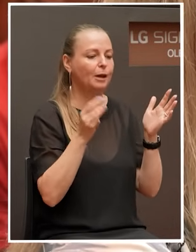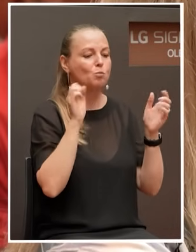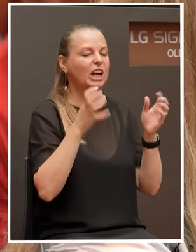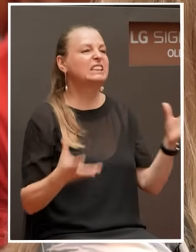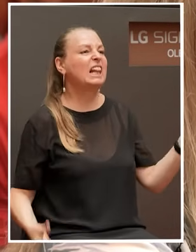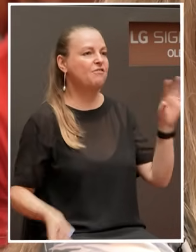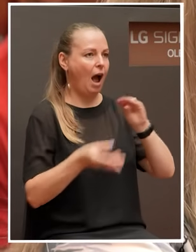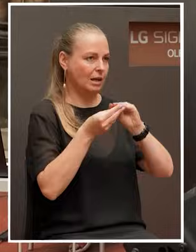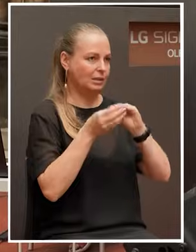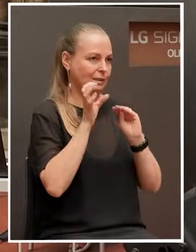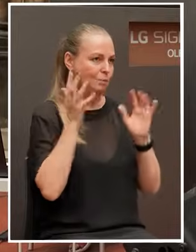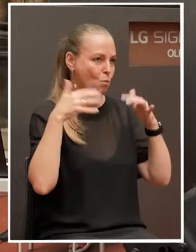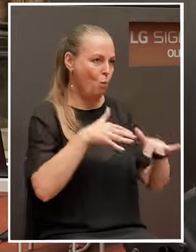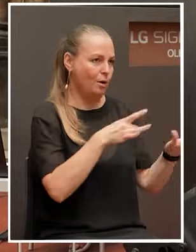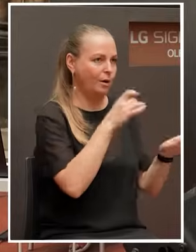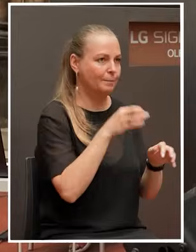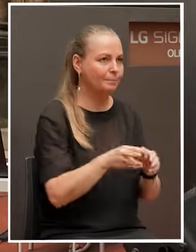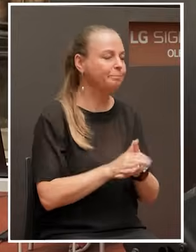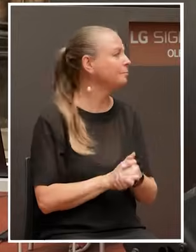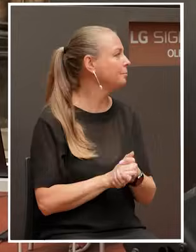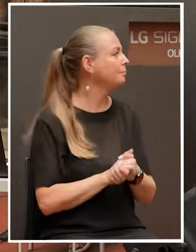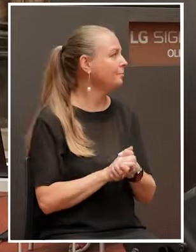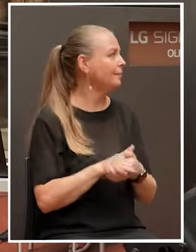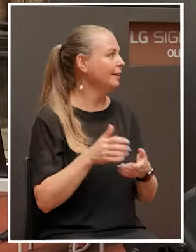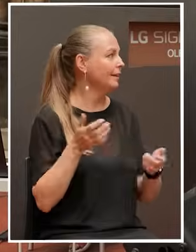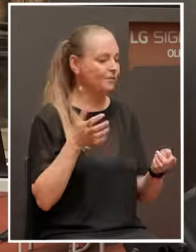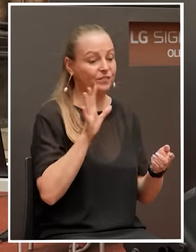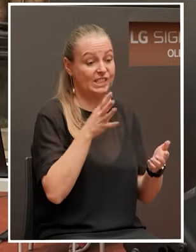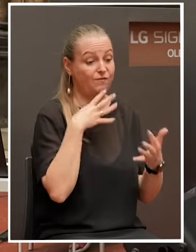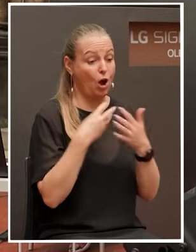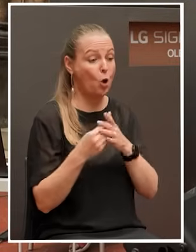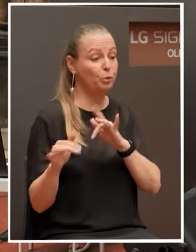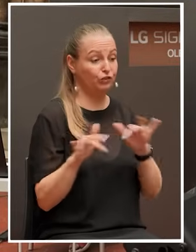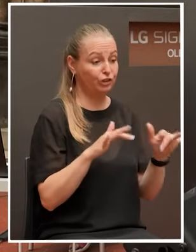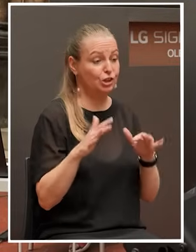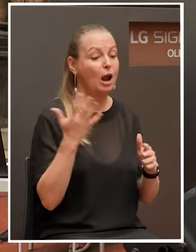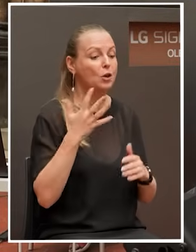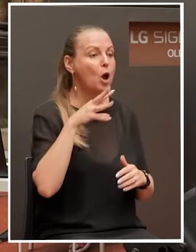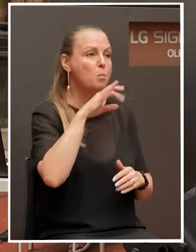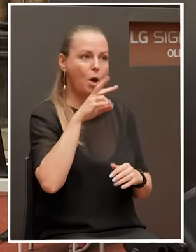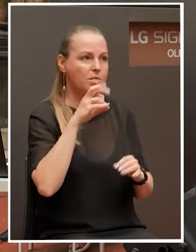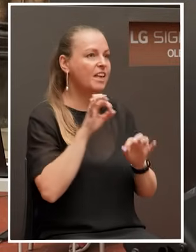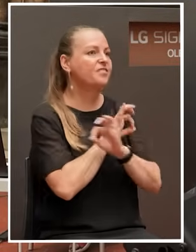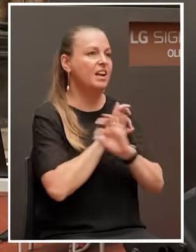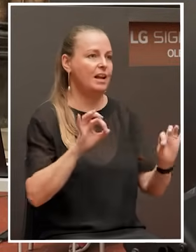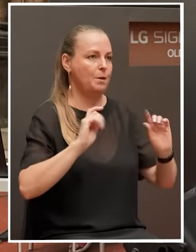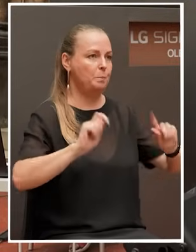сливается с морем в своем движении, которое Моне великолепно передает.